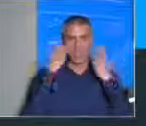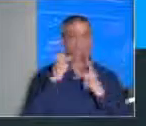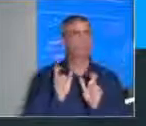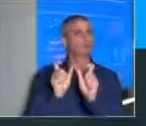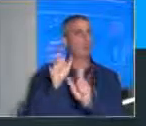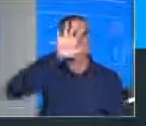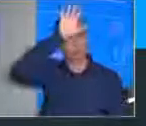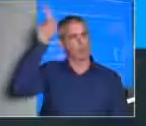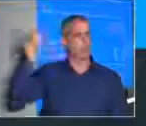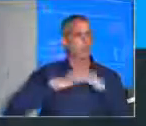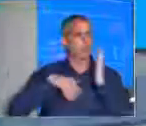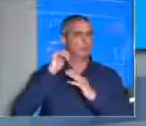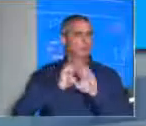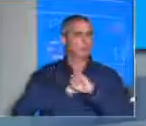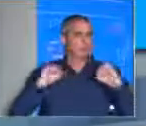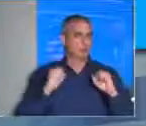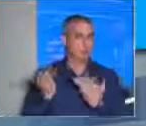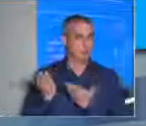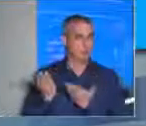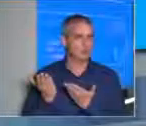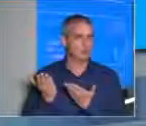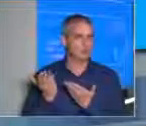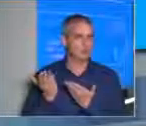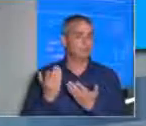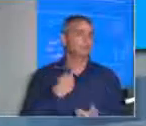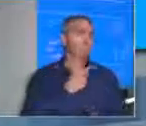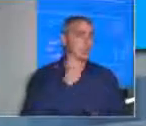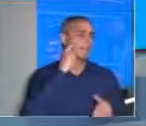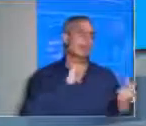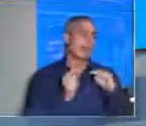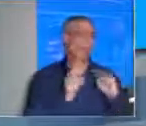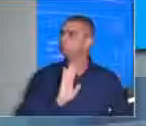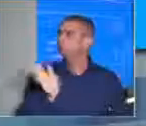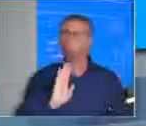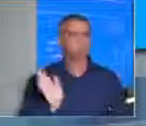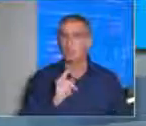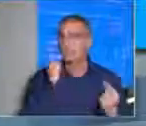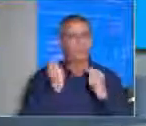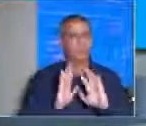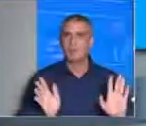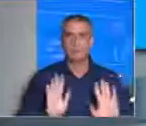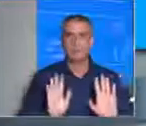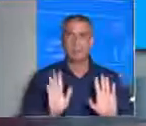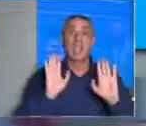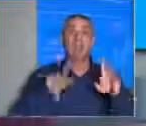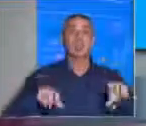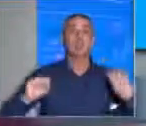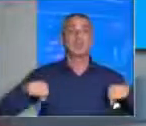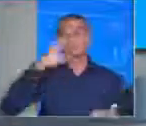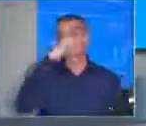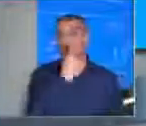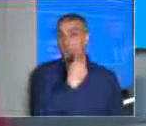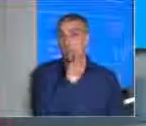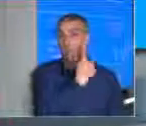שמנע מאיראן לפתח נשק גרעיני. לא, זה במחלוקת, את יודעת. לא, זה לא במחלוקת. אפילו הנשיא אובמה